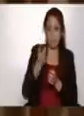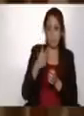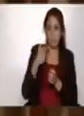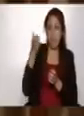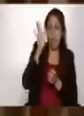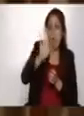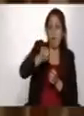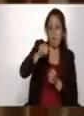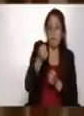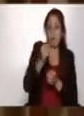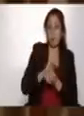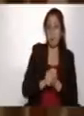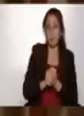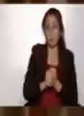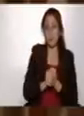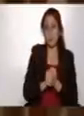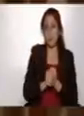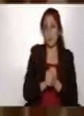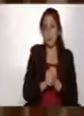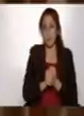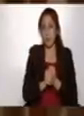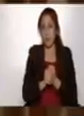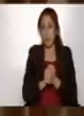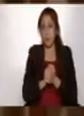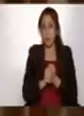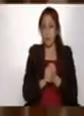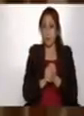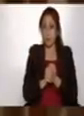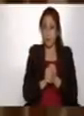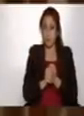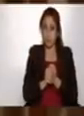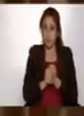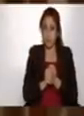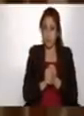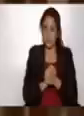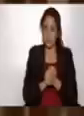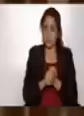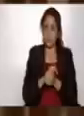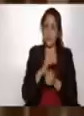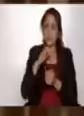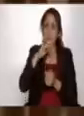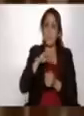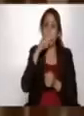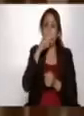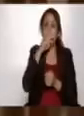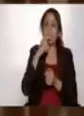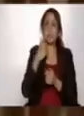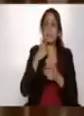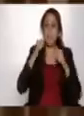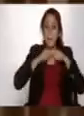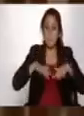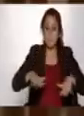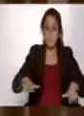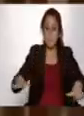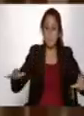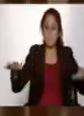هو بيقول. فهو طلع لما لقى شبشبه قدام الباب، قام داخل لقاها محتاس مع حبيبها والبت بتنزف. في